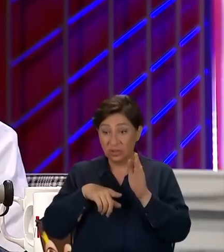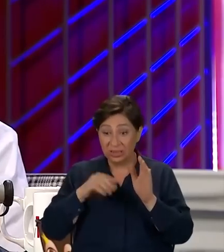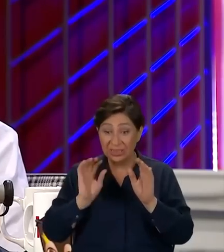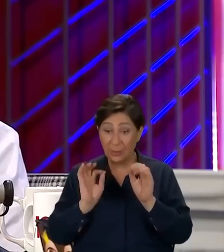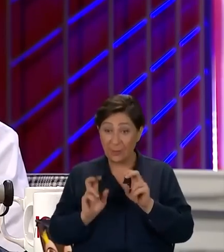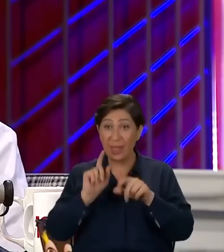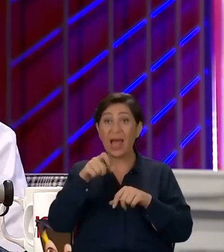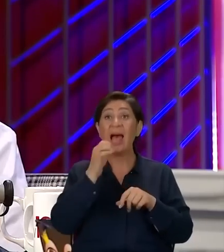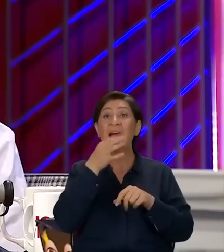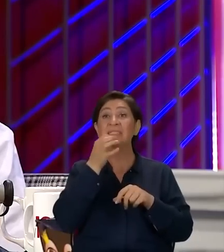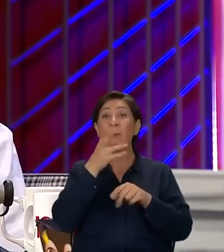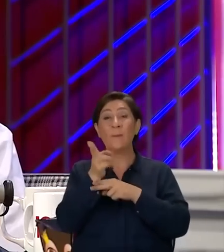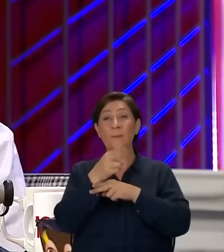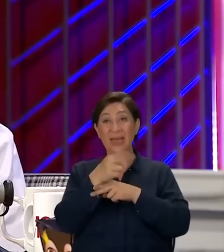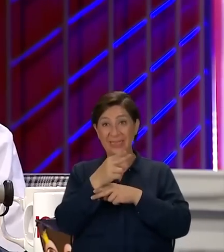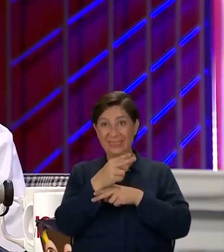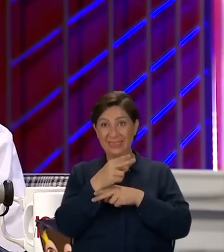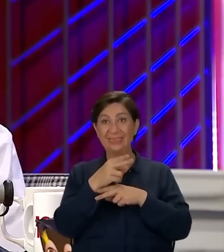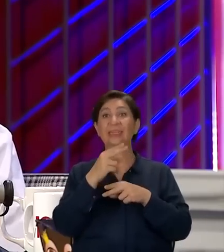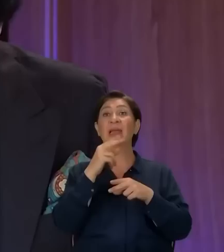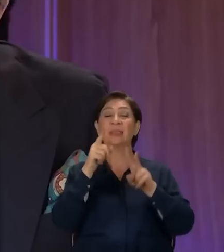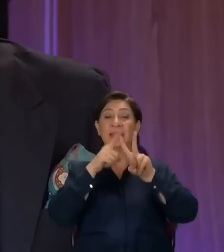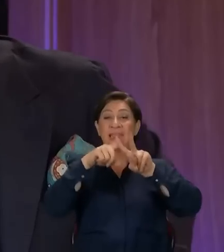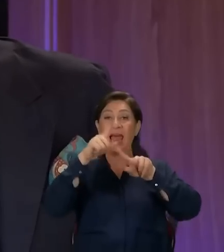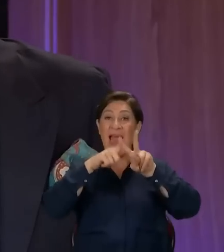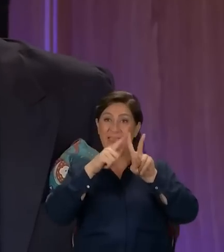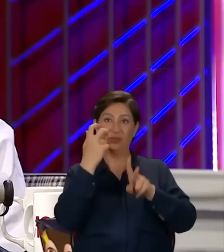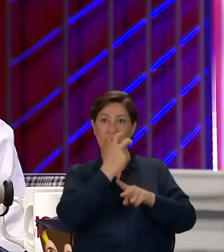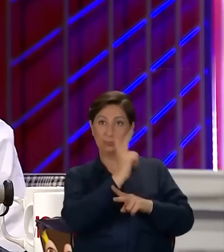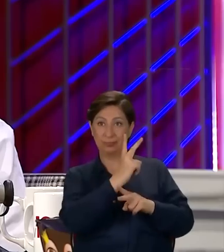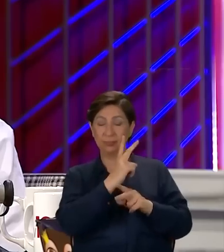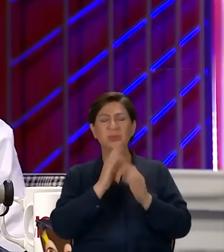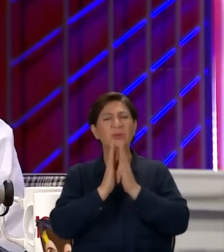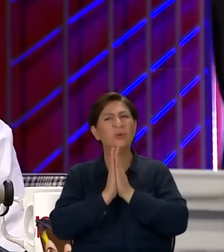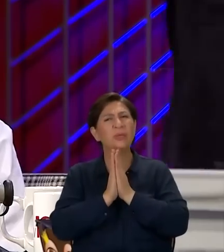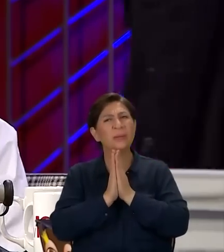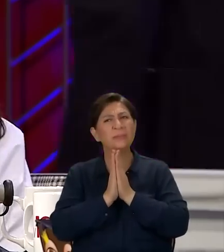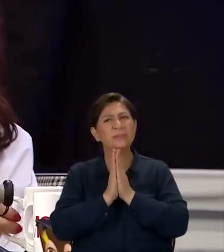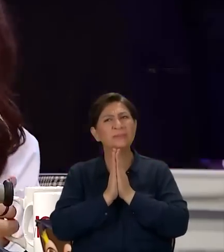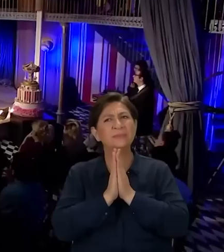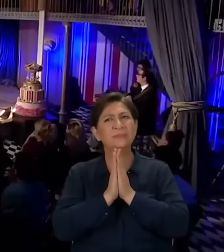2003-2004 Acemi Balık, Nalan'ın söylediği, Altan Çetin'in söz müzik olan. Özür dilerim bir dakika.